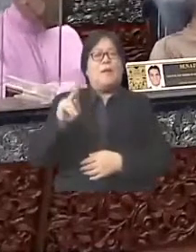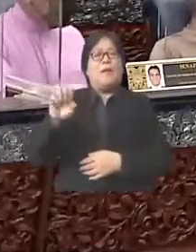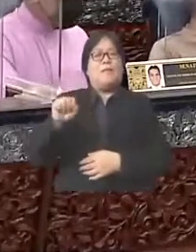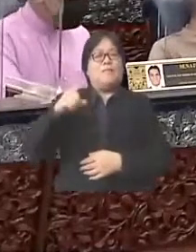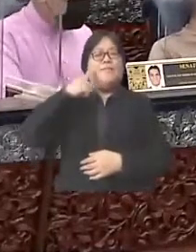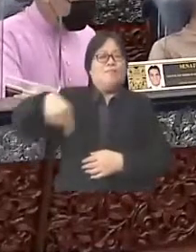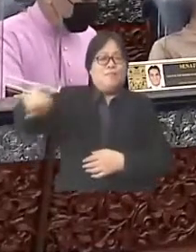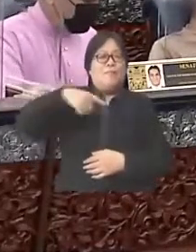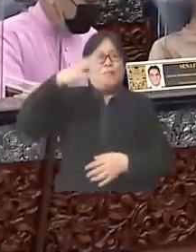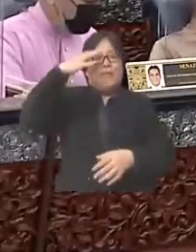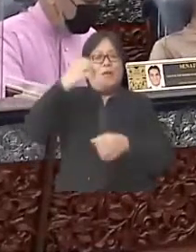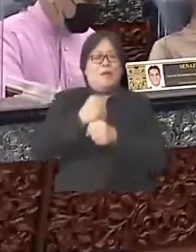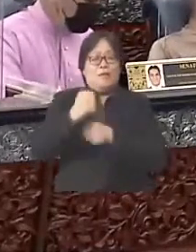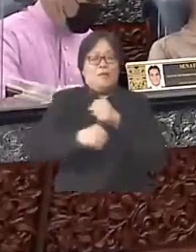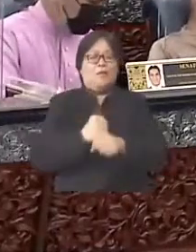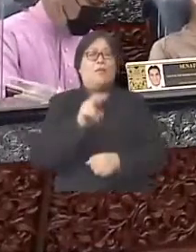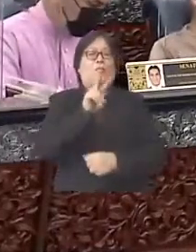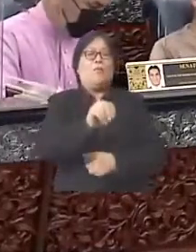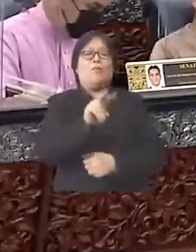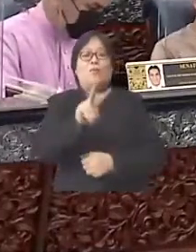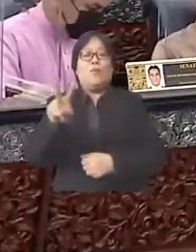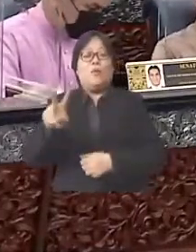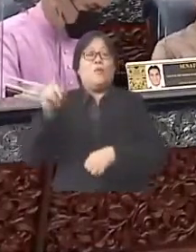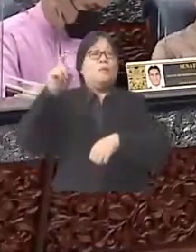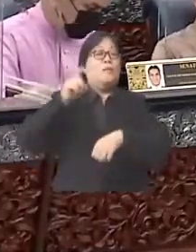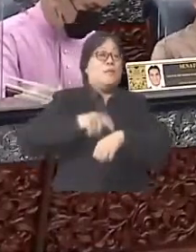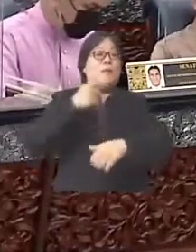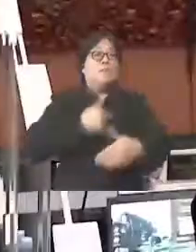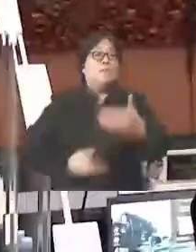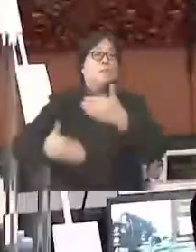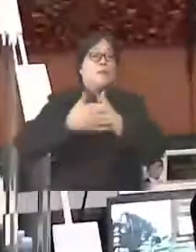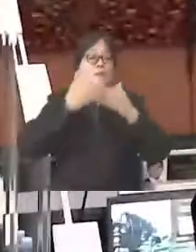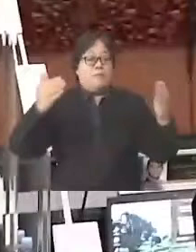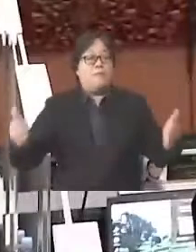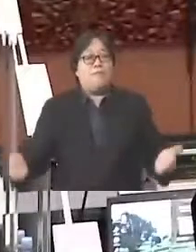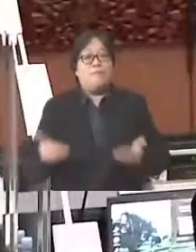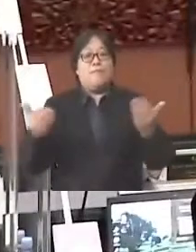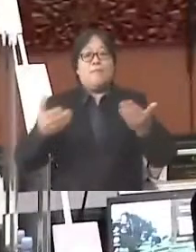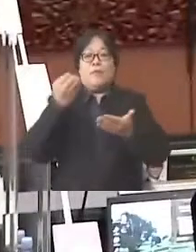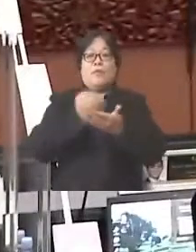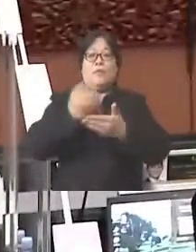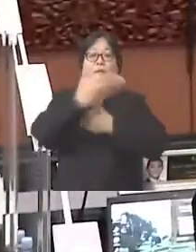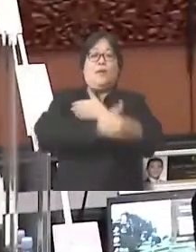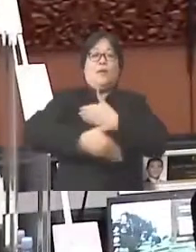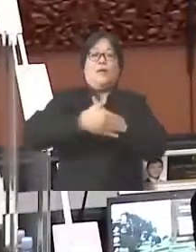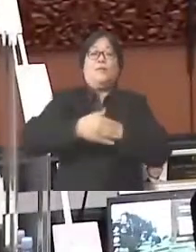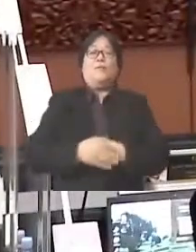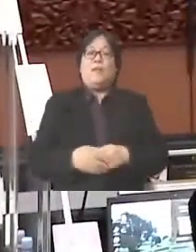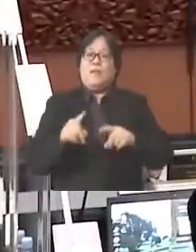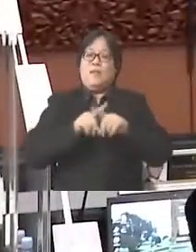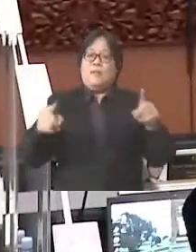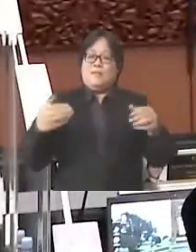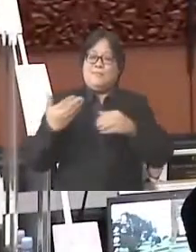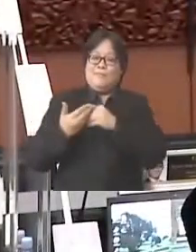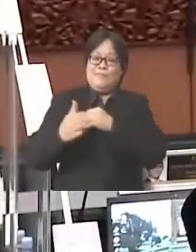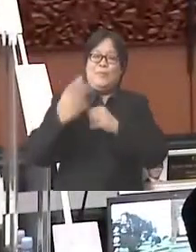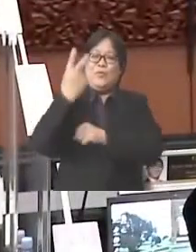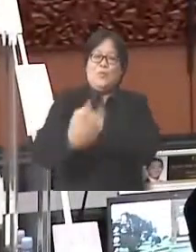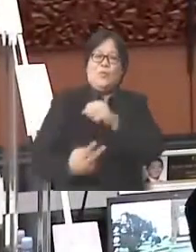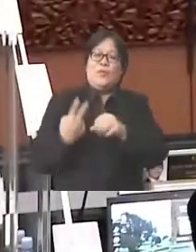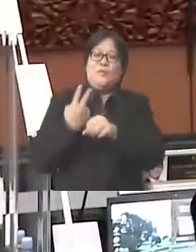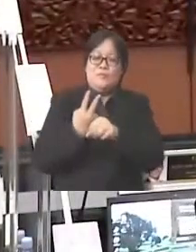mereka yakin bahwa Tahun 2022 film AC untuk kembali merancangkan ekonomi negara namun setelah 2 tahun